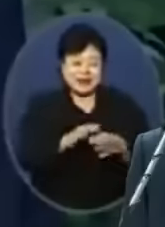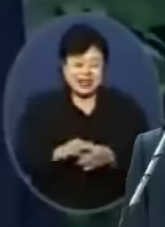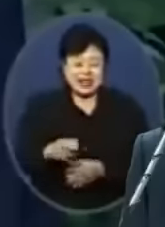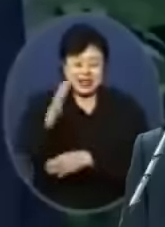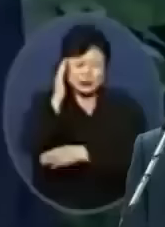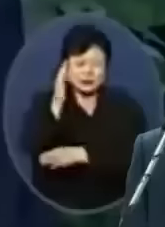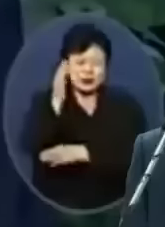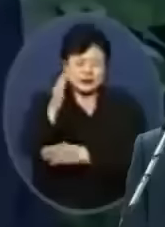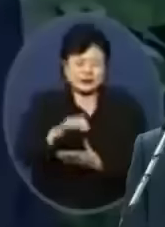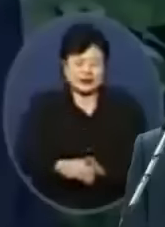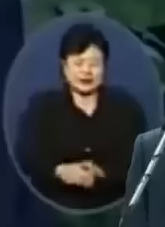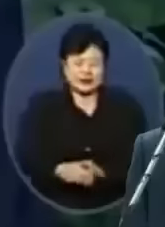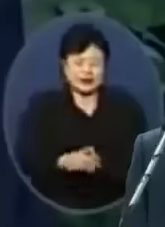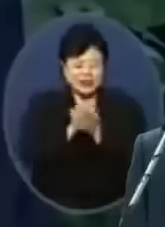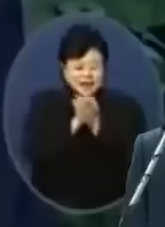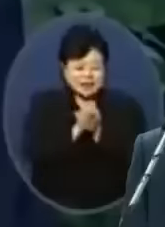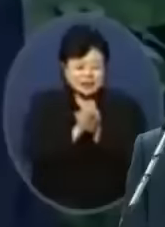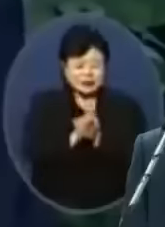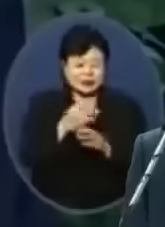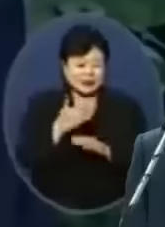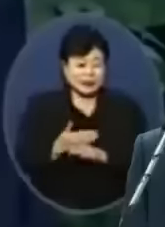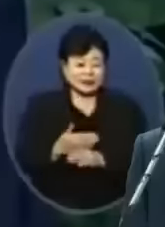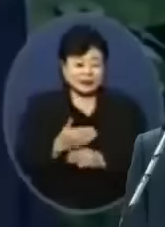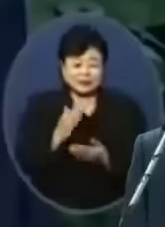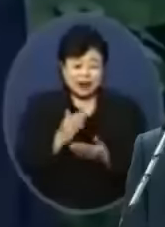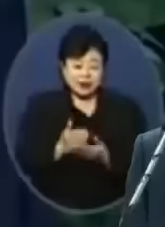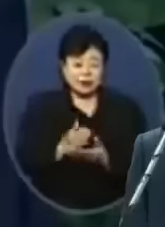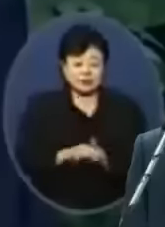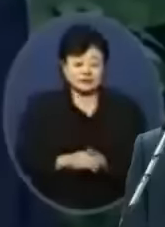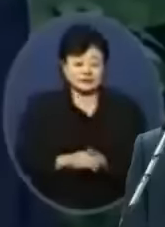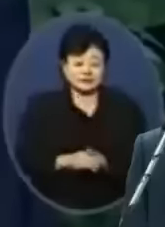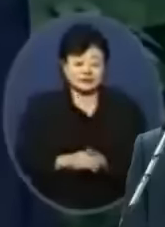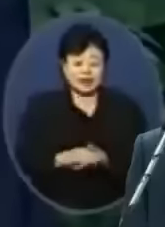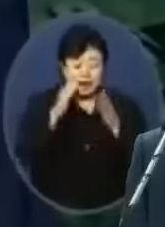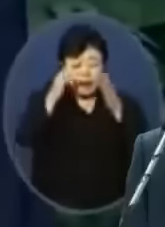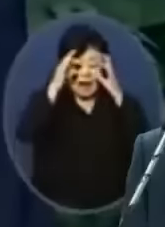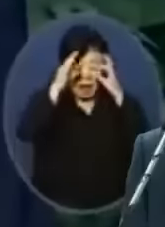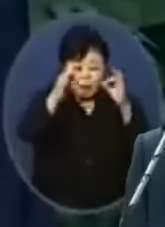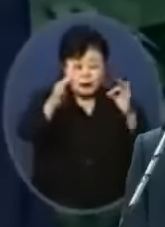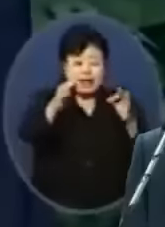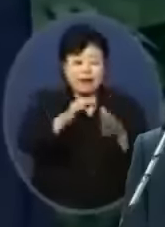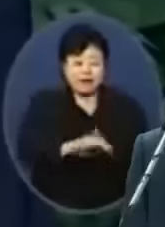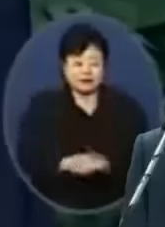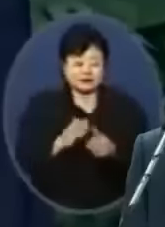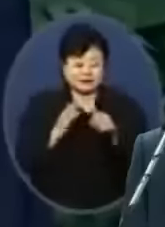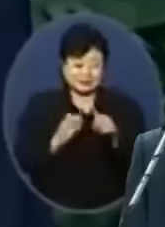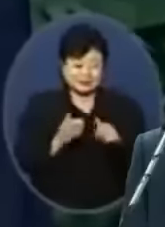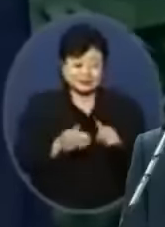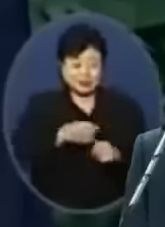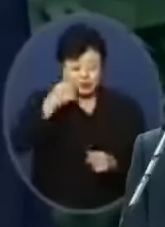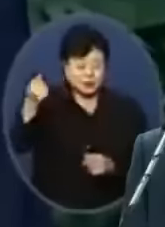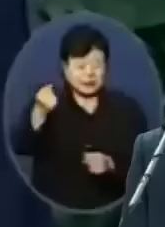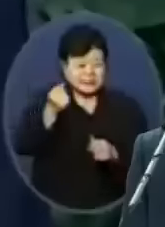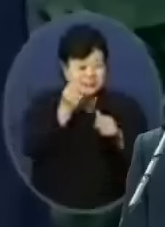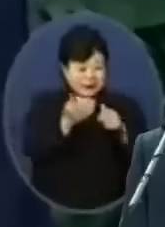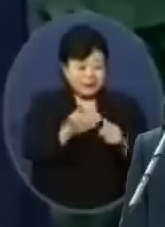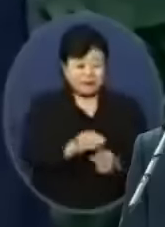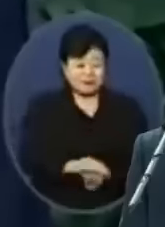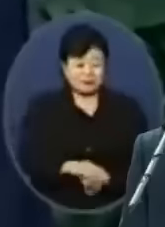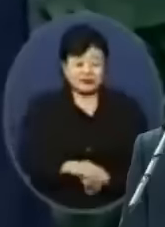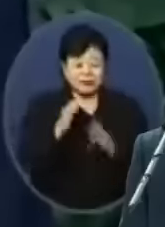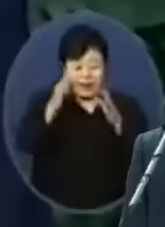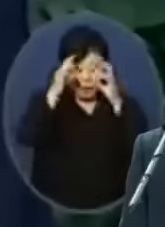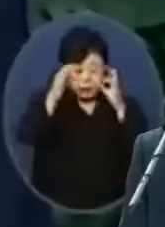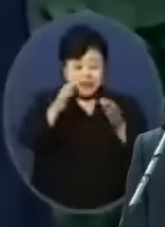할 것입니다. 여러분 기도한다고 다른 그 소리 애쓰지 말고 바라보십시오. 꿈을 가지라.